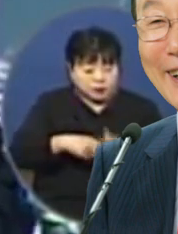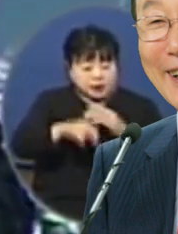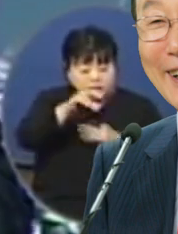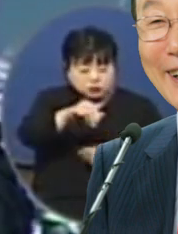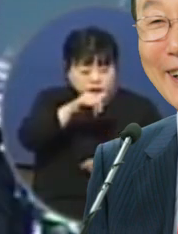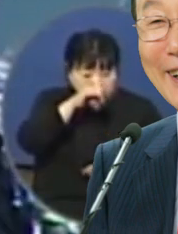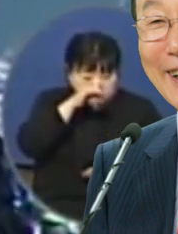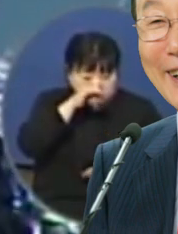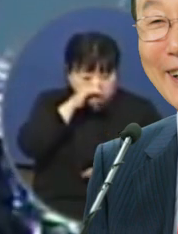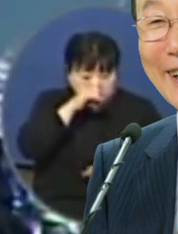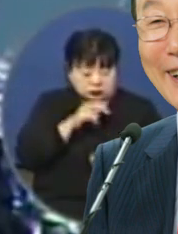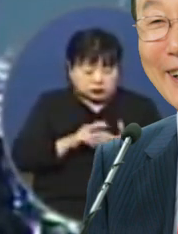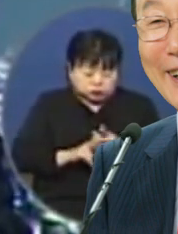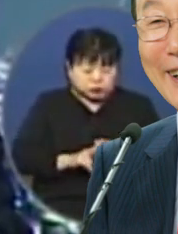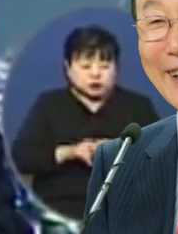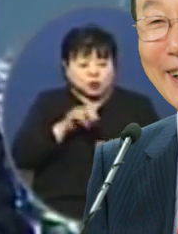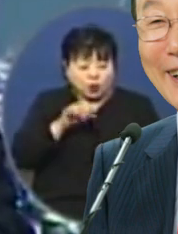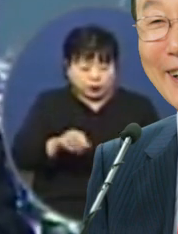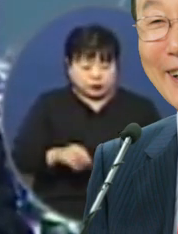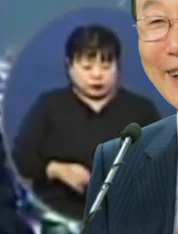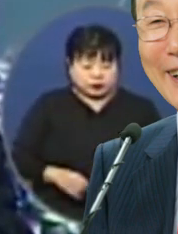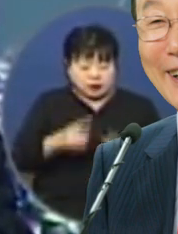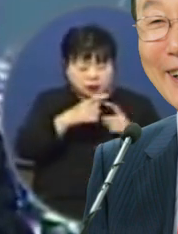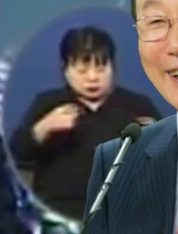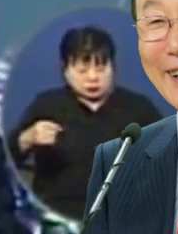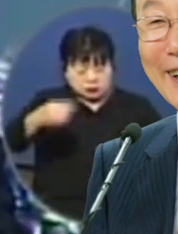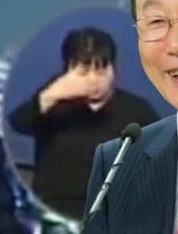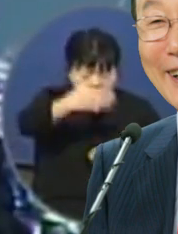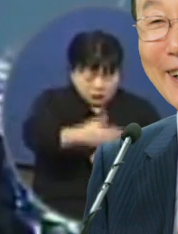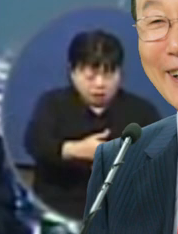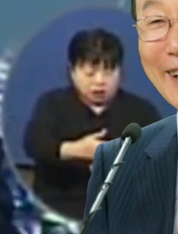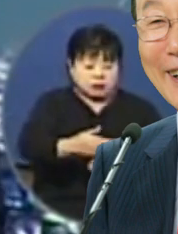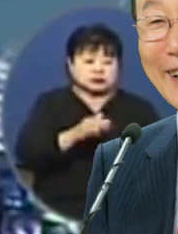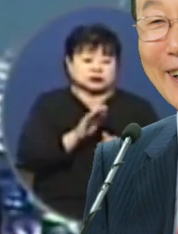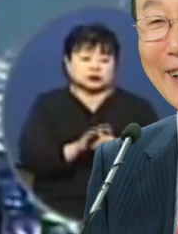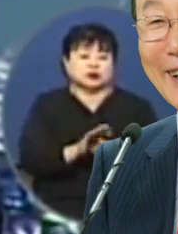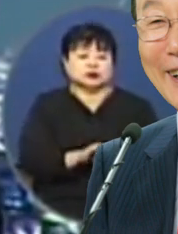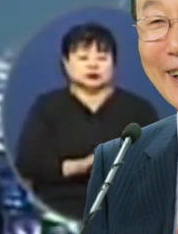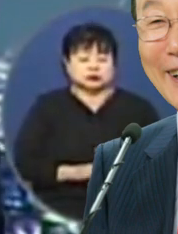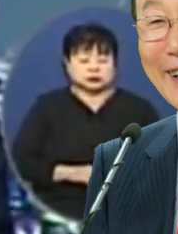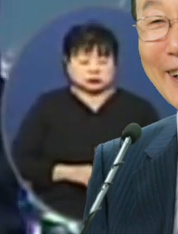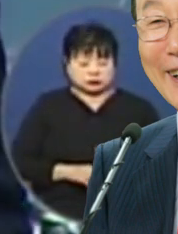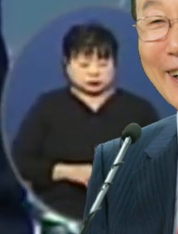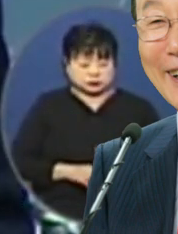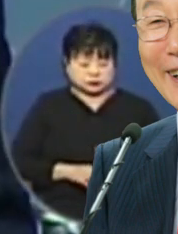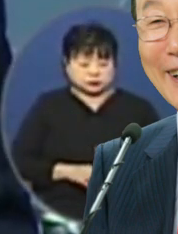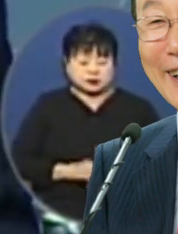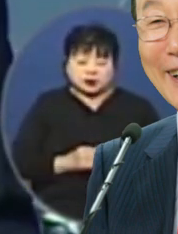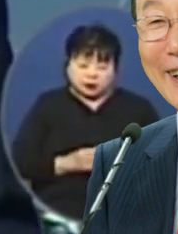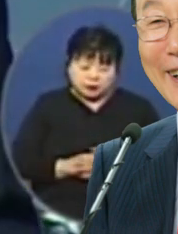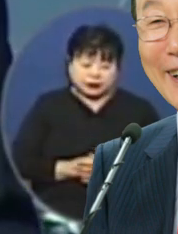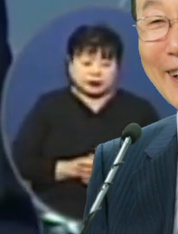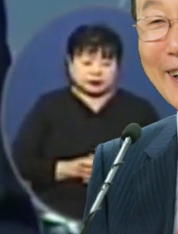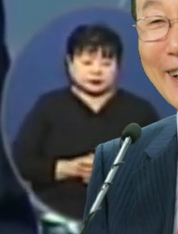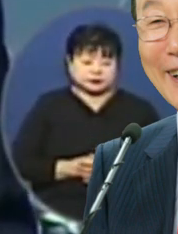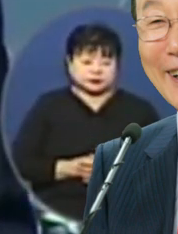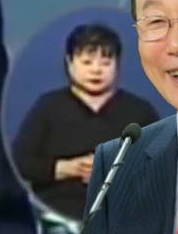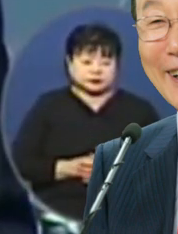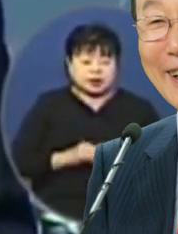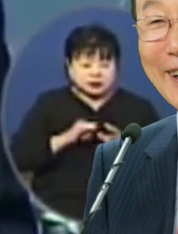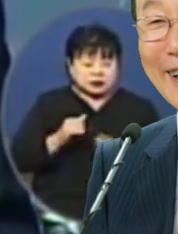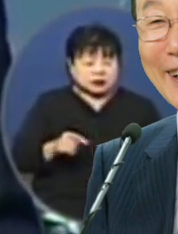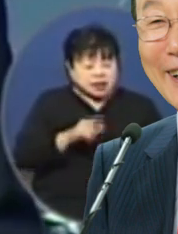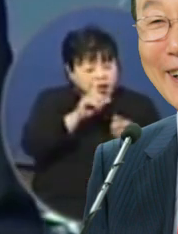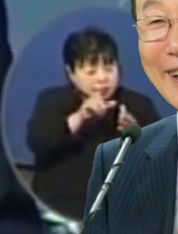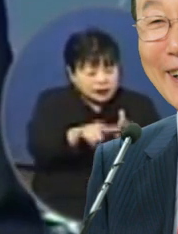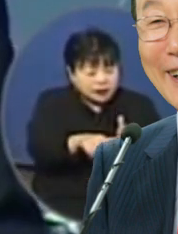있는 요새로서 사람들은 그곳에 피해서 요새를 지키는 것입니다. 그러므로 여러분 세상에